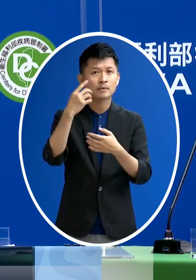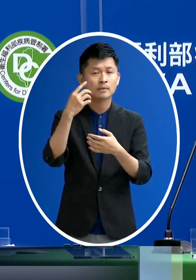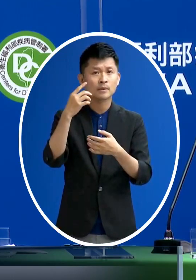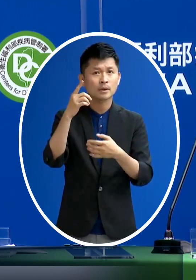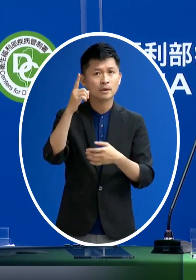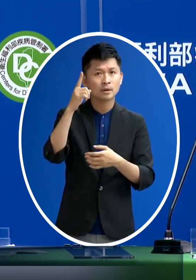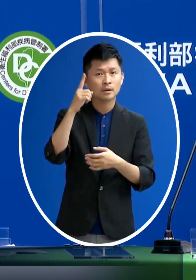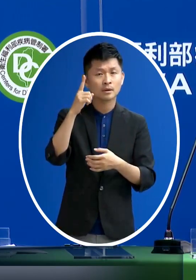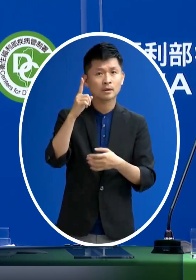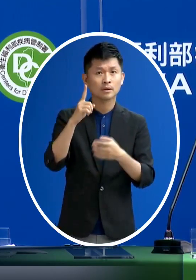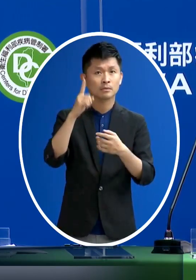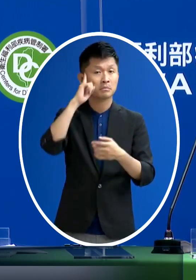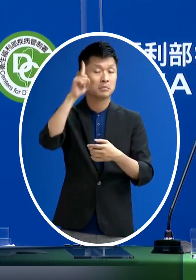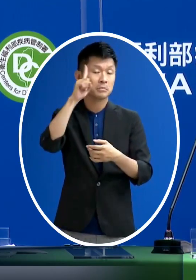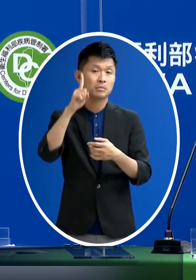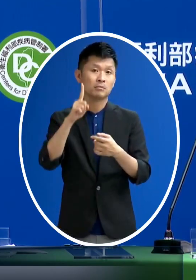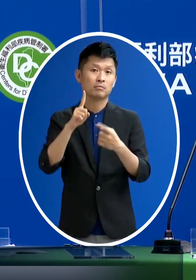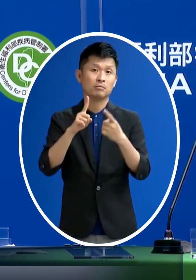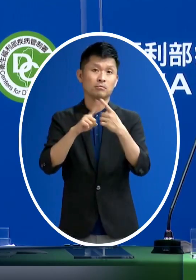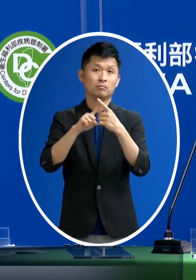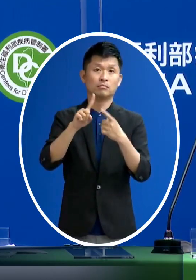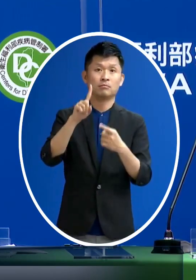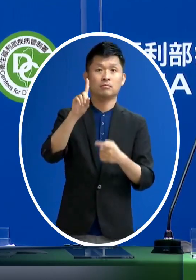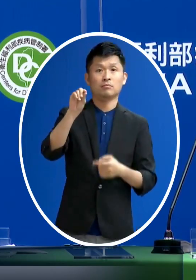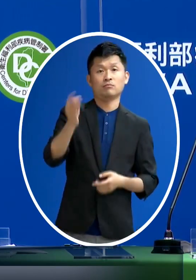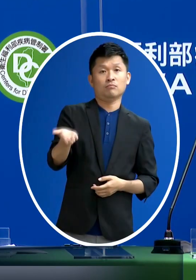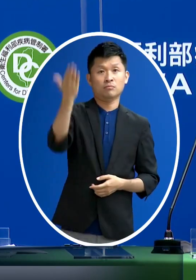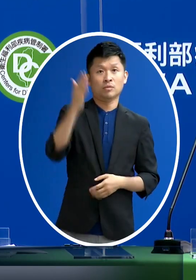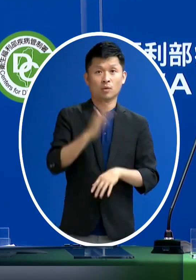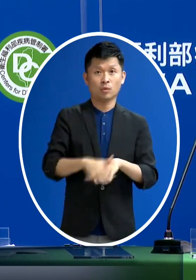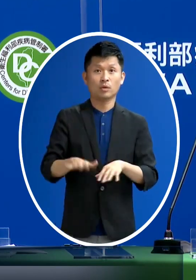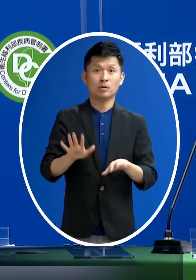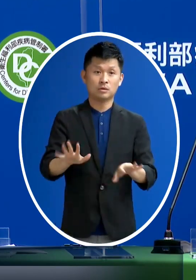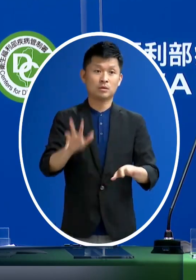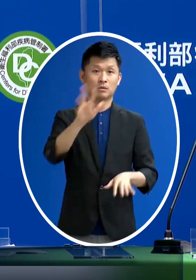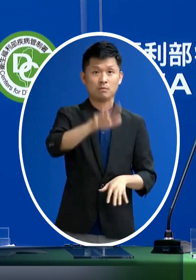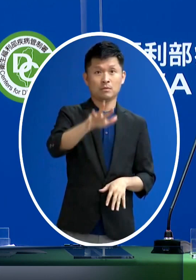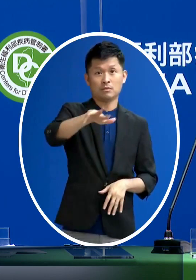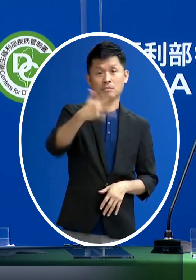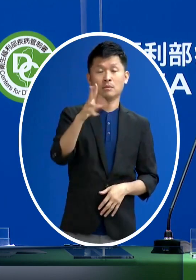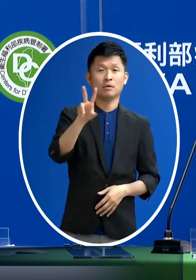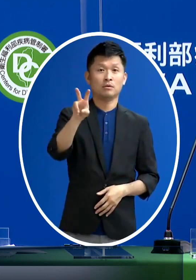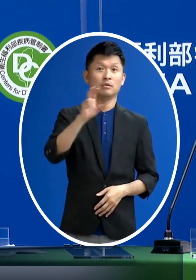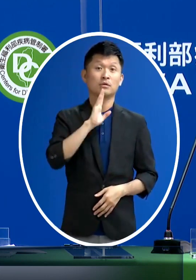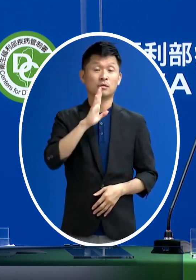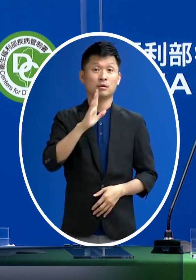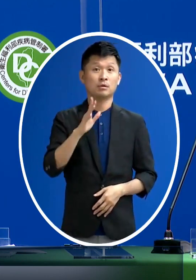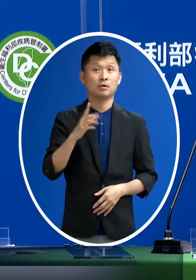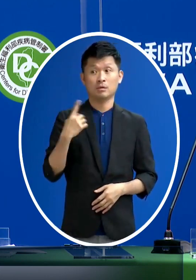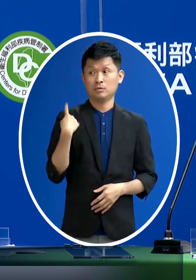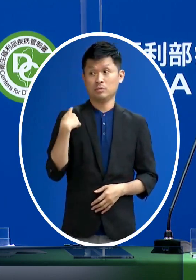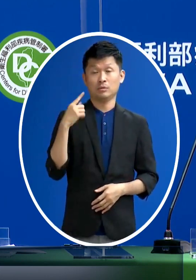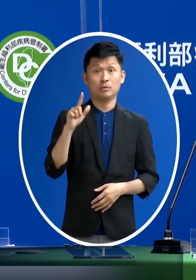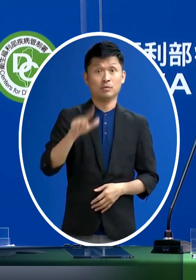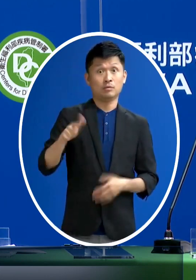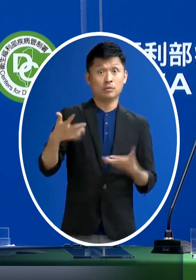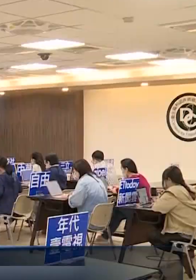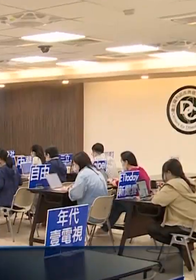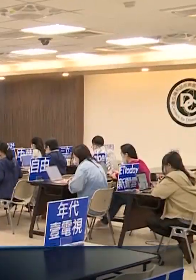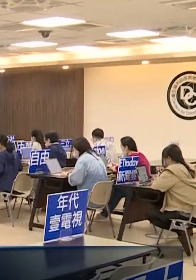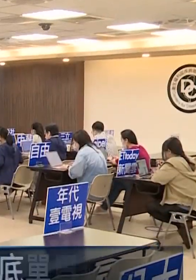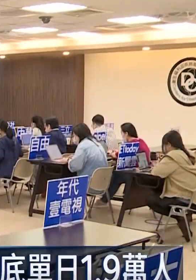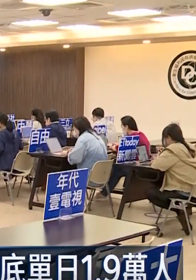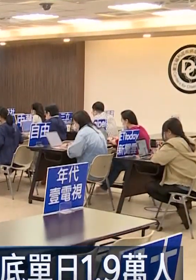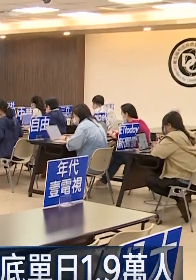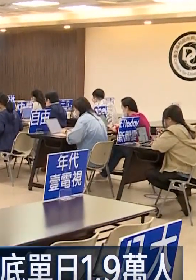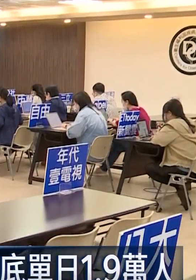大概明天就过一万了嘛，也不用等那么久。今天8822。昨天6000多，增长了30%几。 本